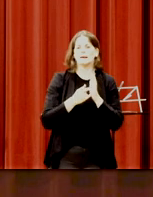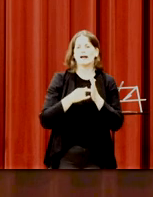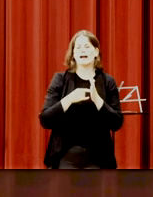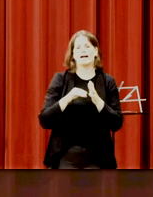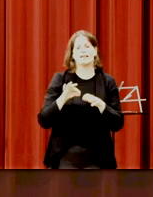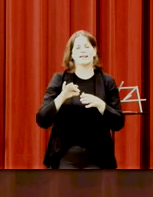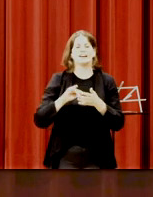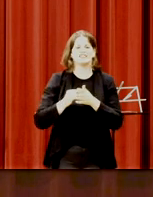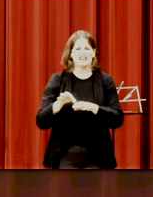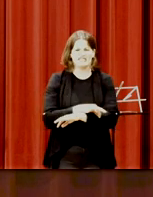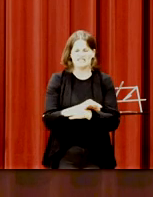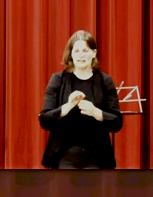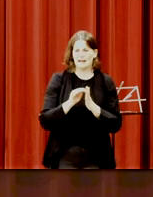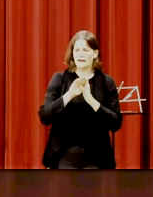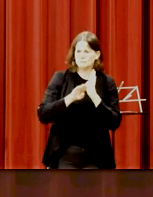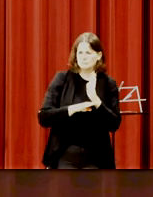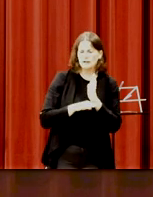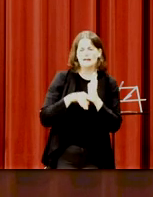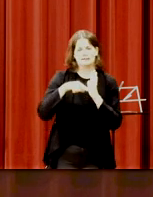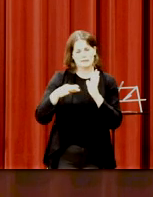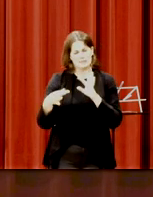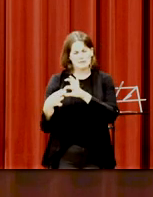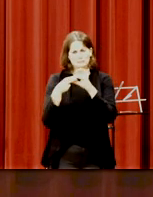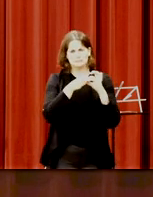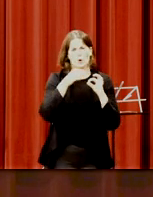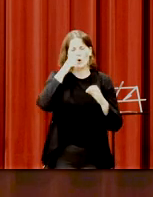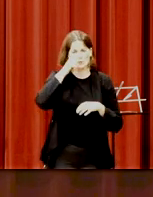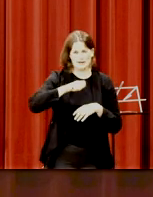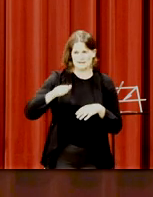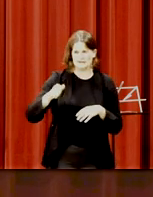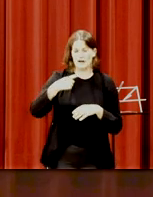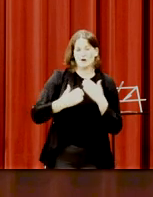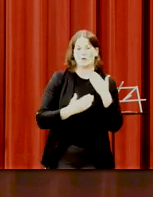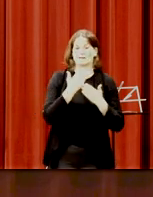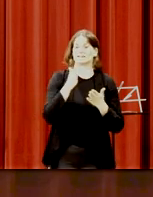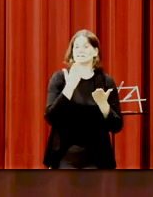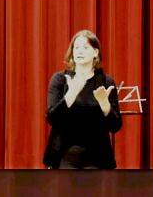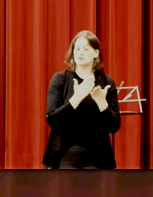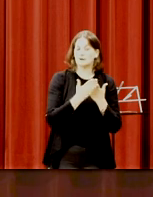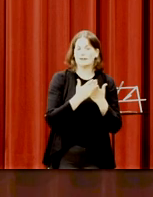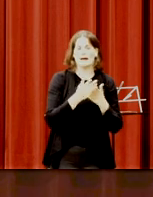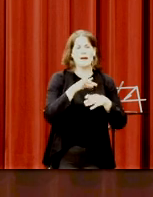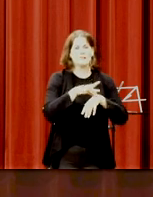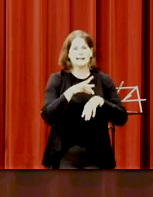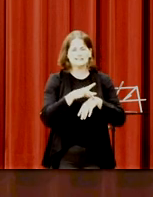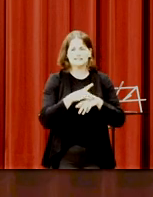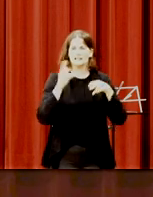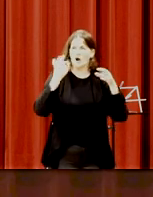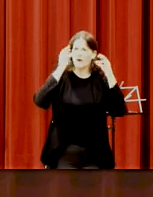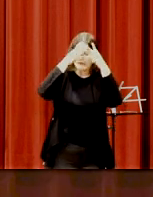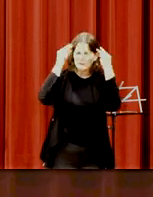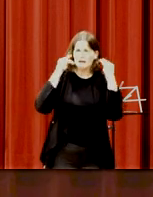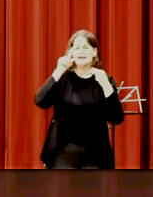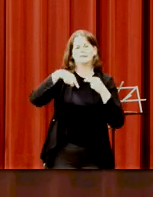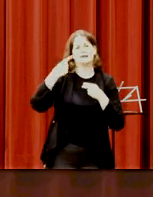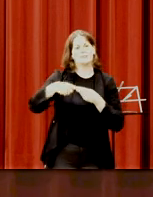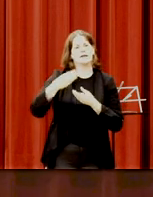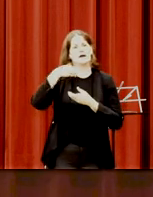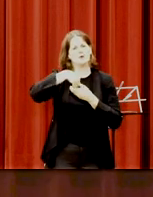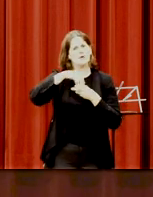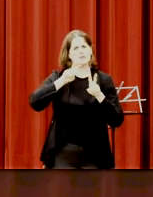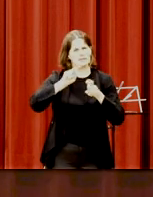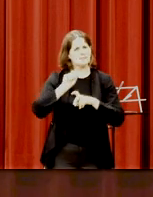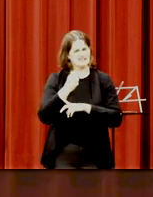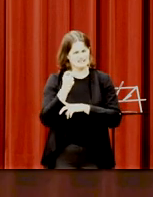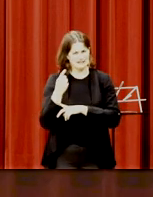o que, també tinguis una component digital, perquè les coses ja cada vegada són més híbrides. I per tant, el rol de la universitat és molt,